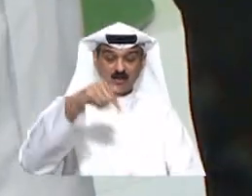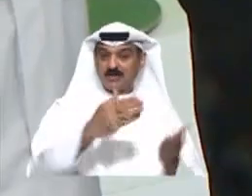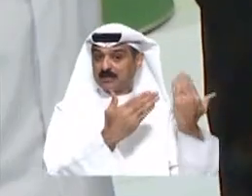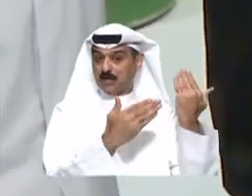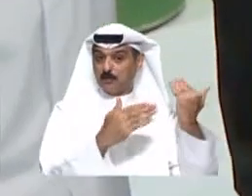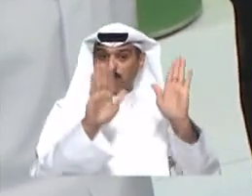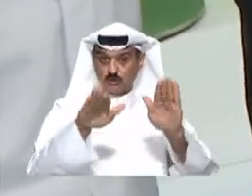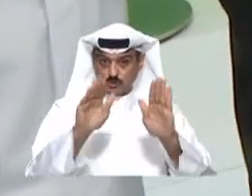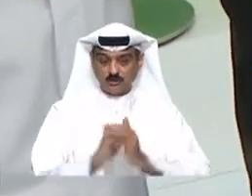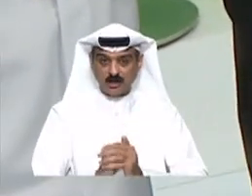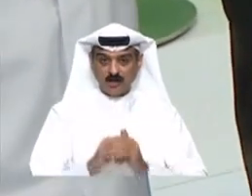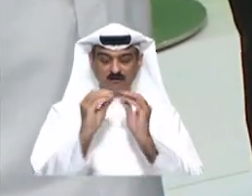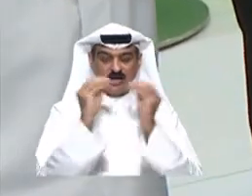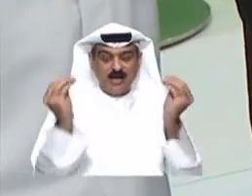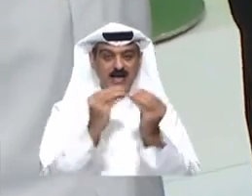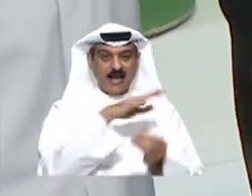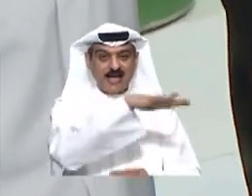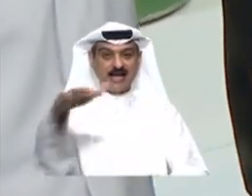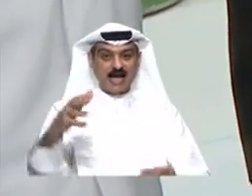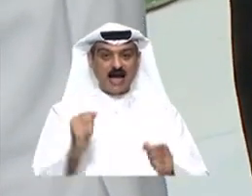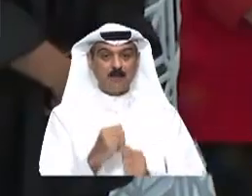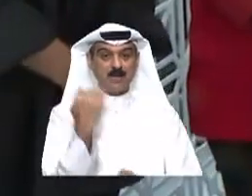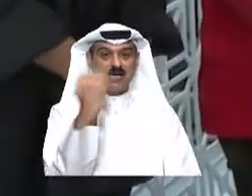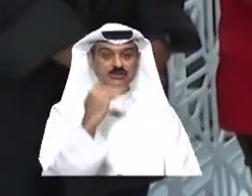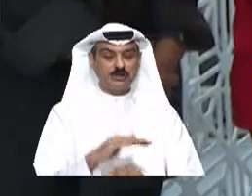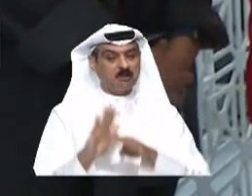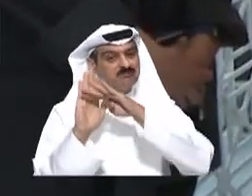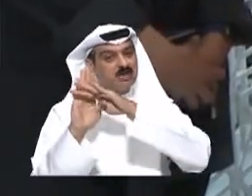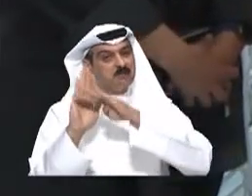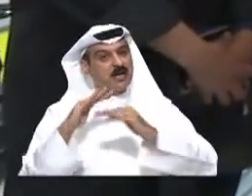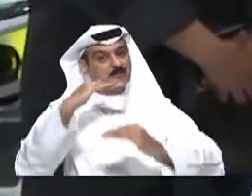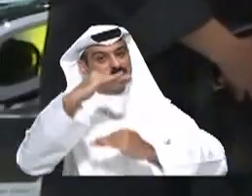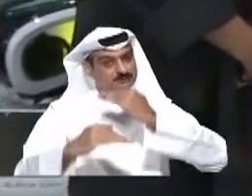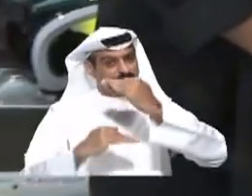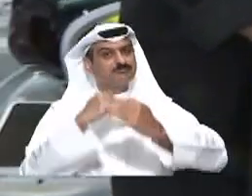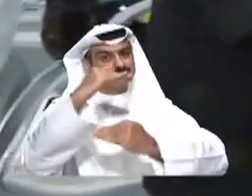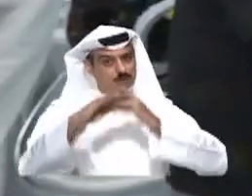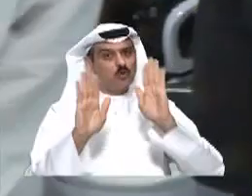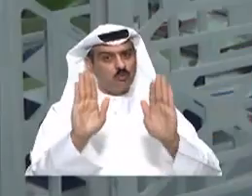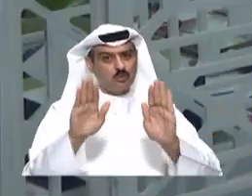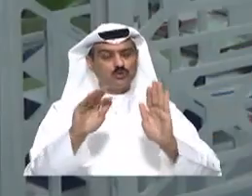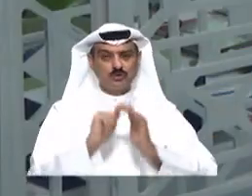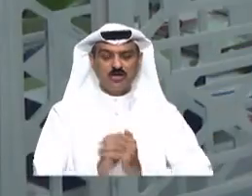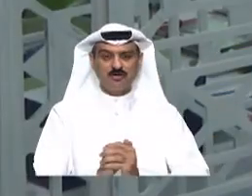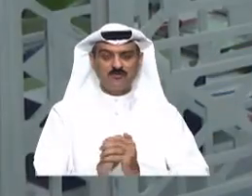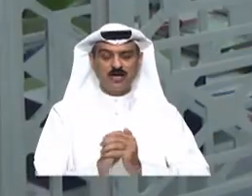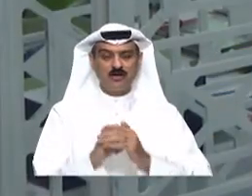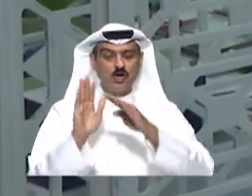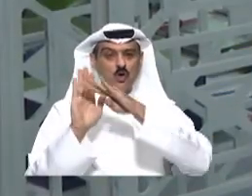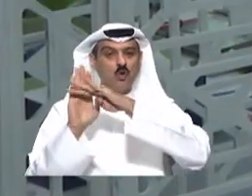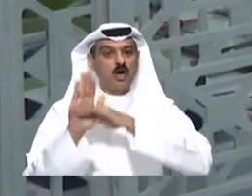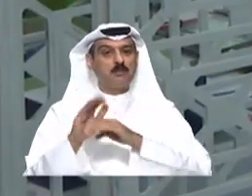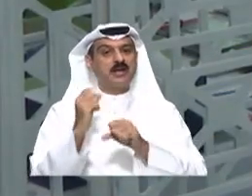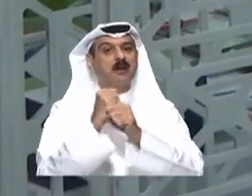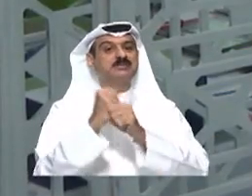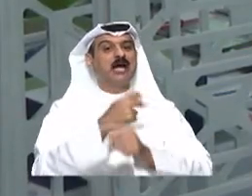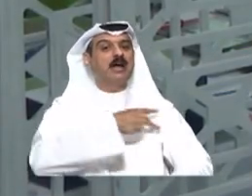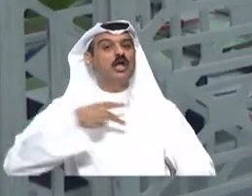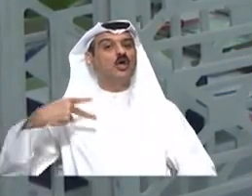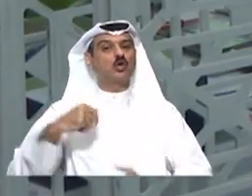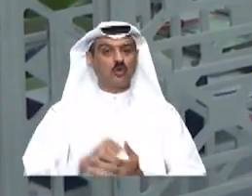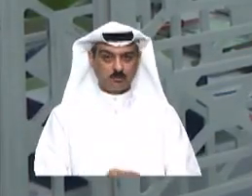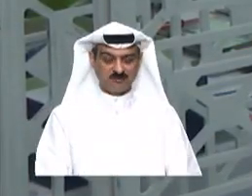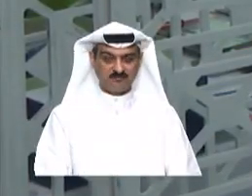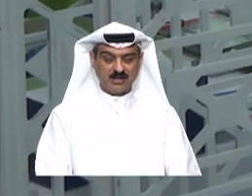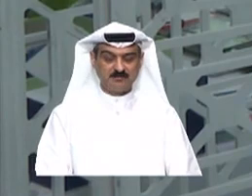السابقة. الهيئة العامة للشباب من خلال البرامج التنموية التي ادرجتها بالخطة المائية للدولة وبرنامج عمل الحكومة استطاعت ان